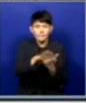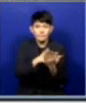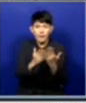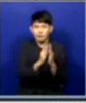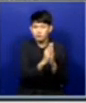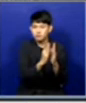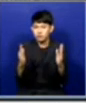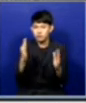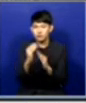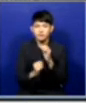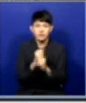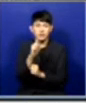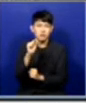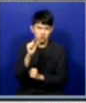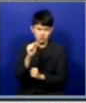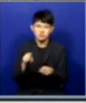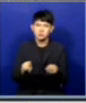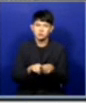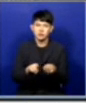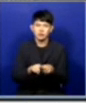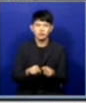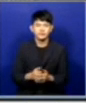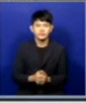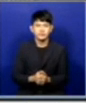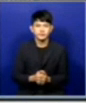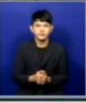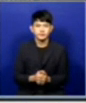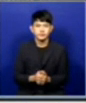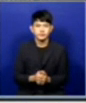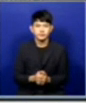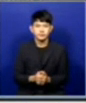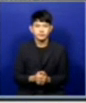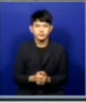กันขอสไลด์แผ่นต่อไปด้วยค่ะ